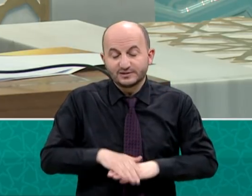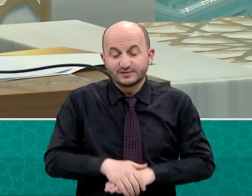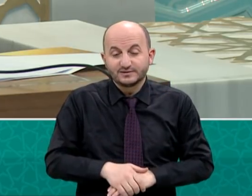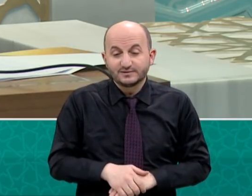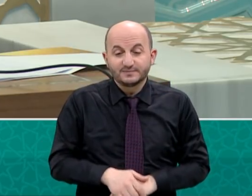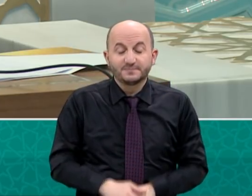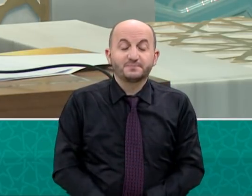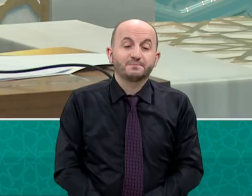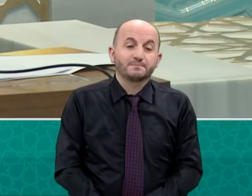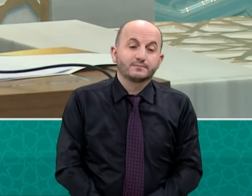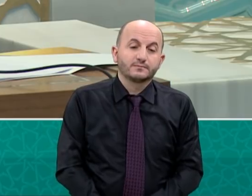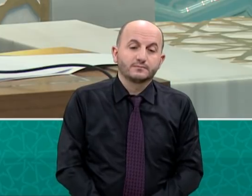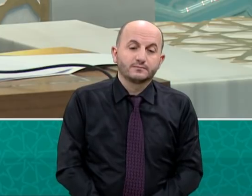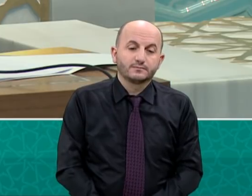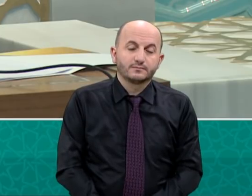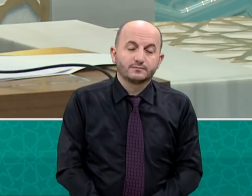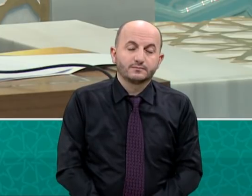Ne yapmamız gerekiyor?